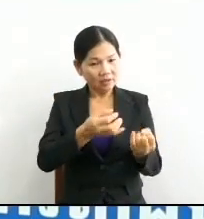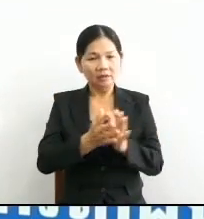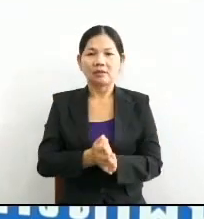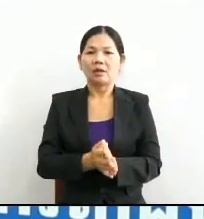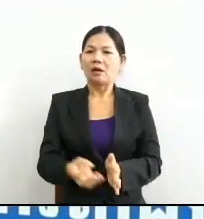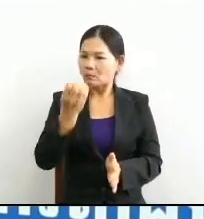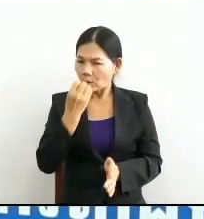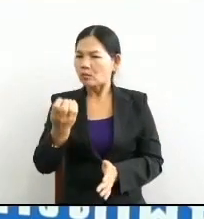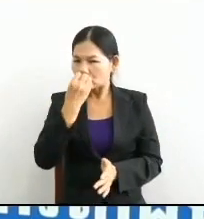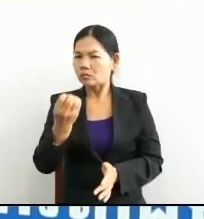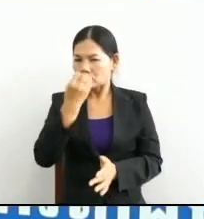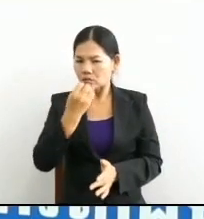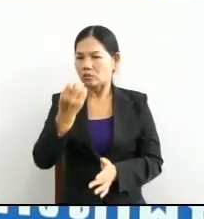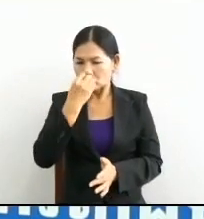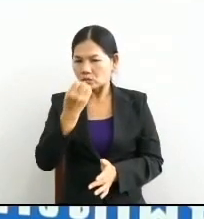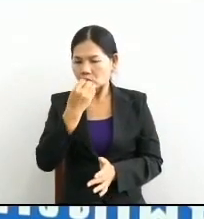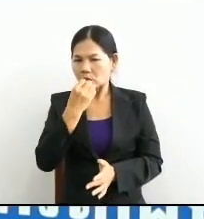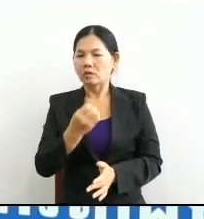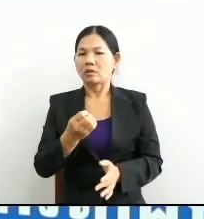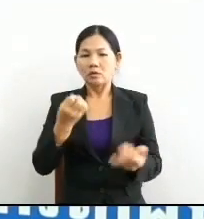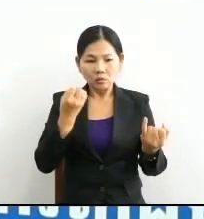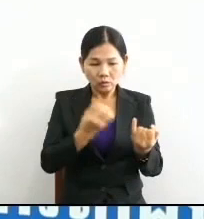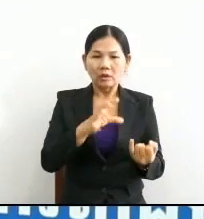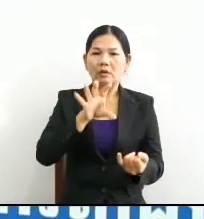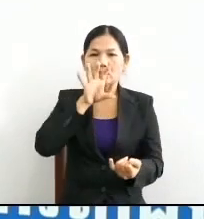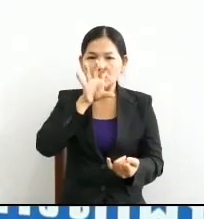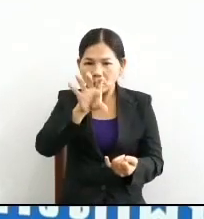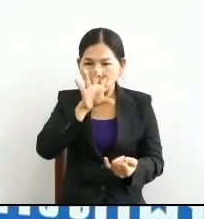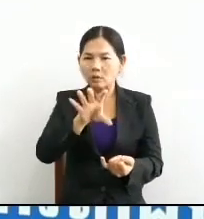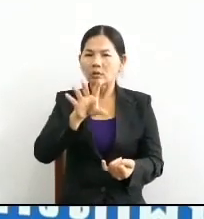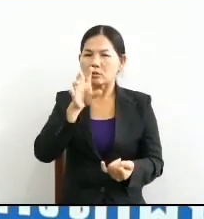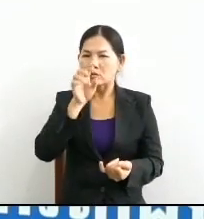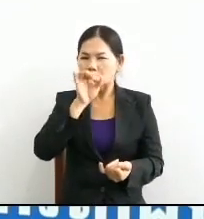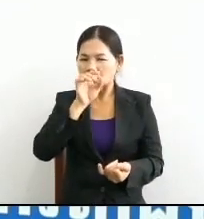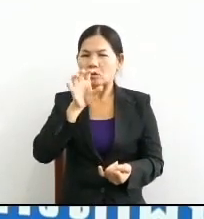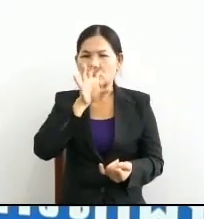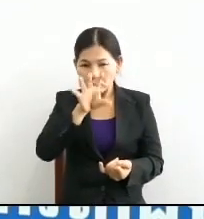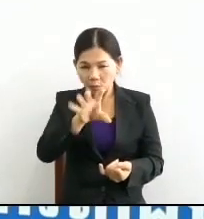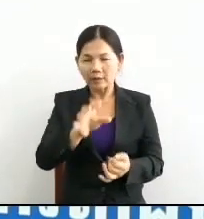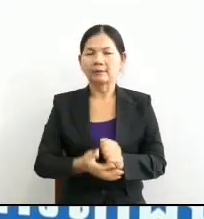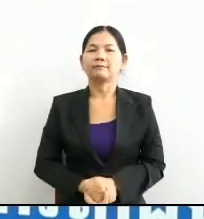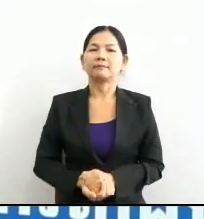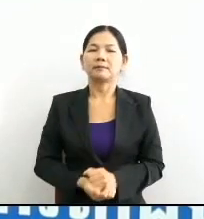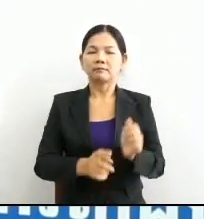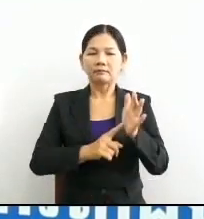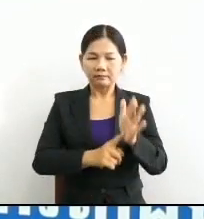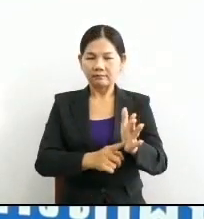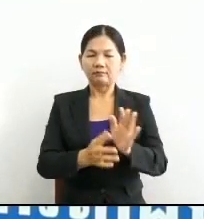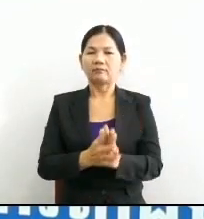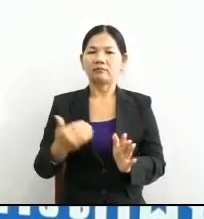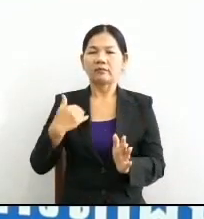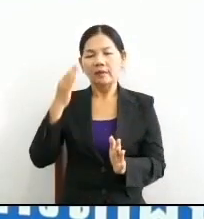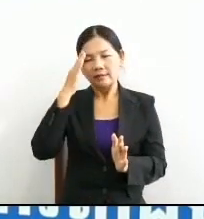đã bài đã chầm này vì rồi tao hỏi con chỉnh trầm cài con cài tốt mùi nó con cất đá nó khổ ủa tao hỏi con đá nó con xoay